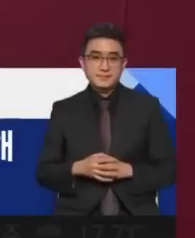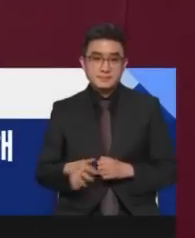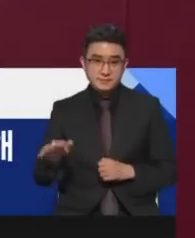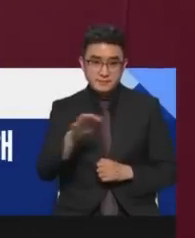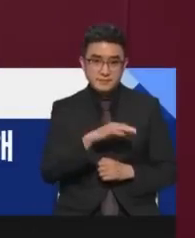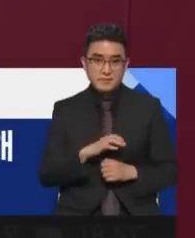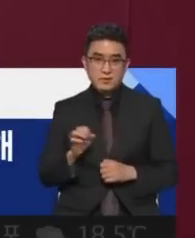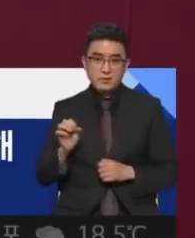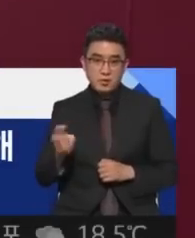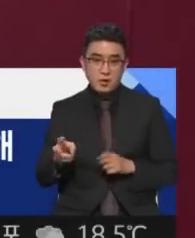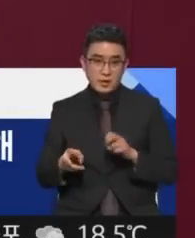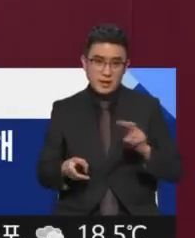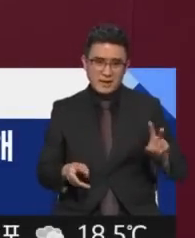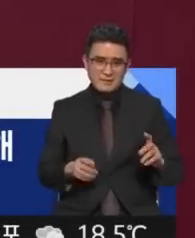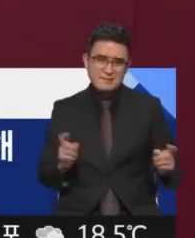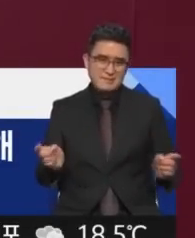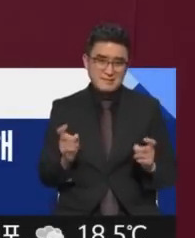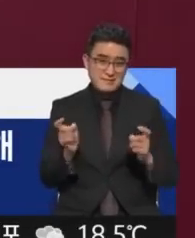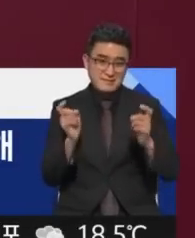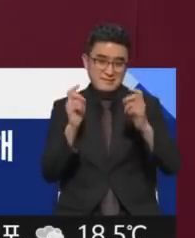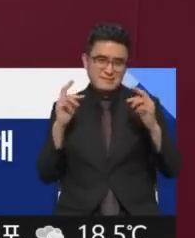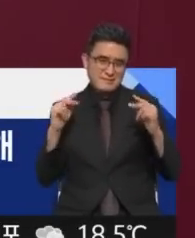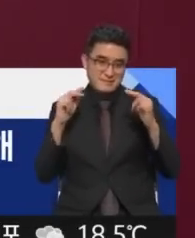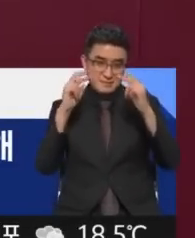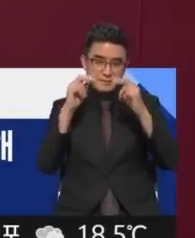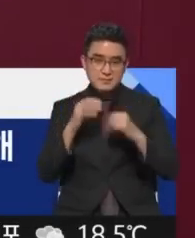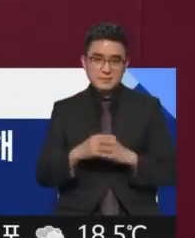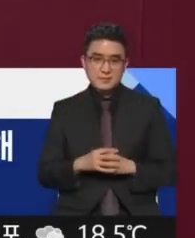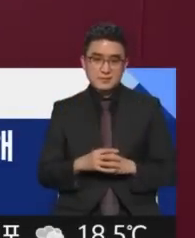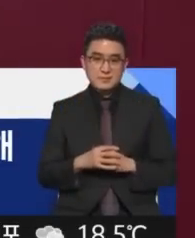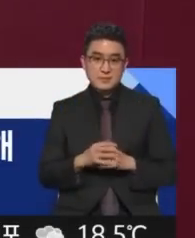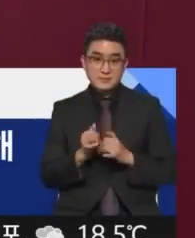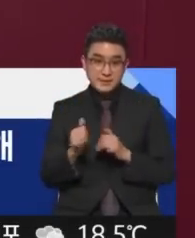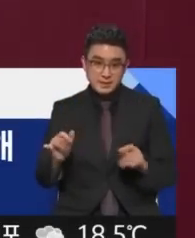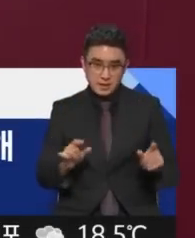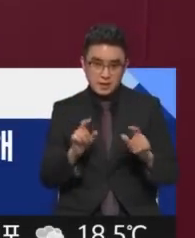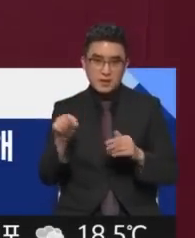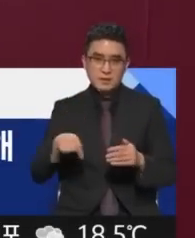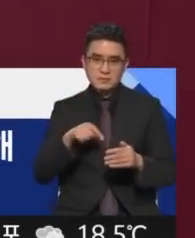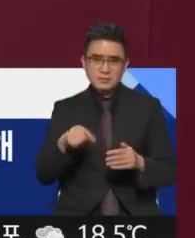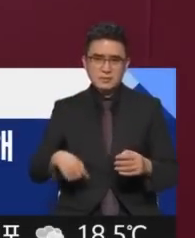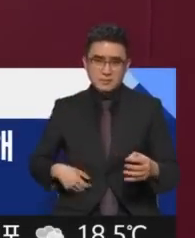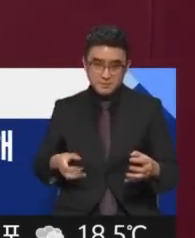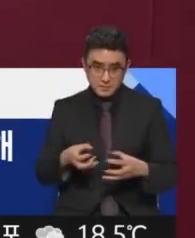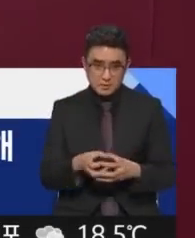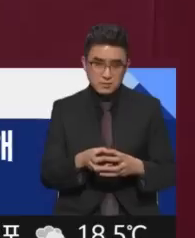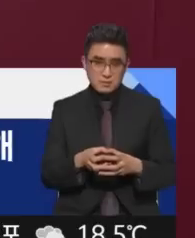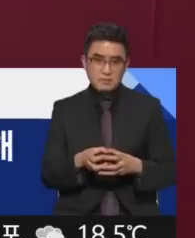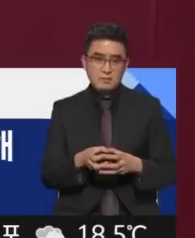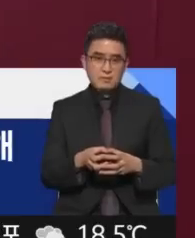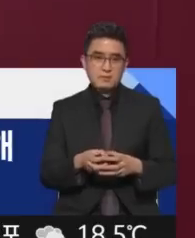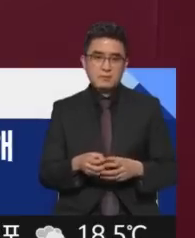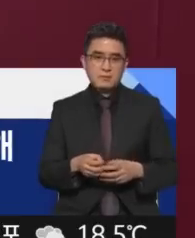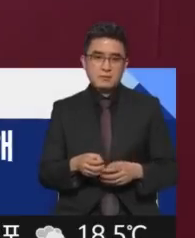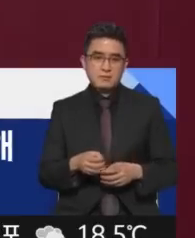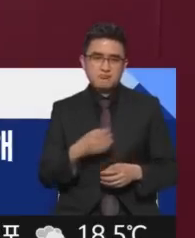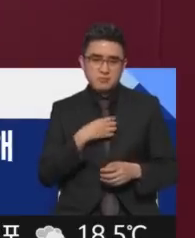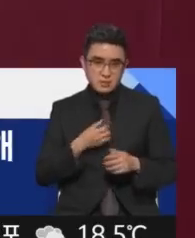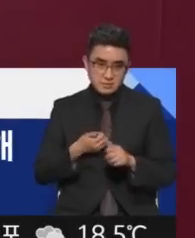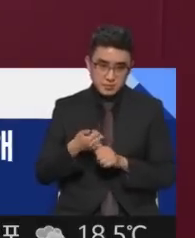치열하게 경쟁하면서도 민생 앞에서는 초당적 협력을 통해 위기를